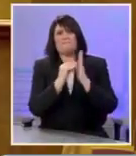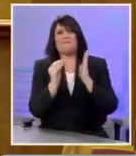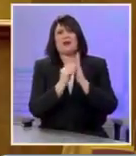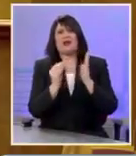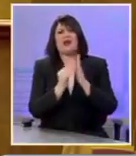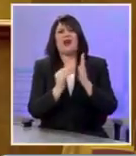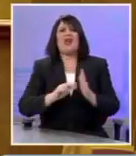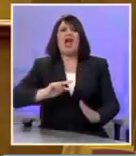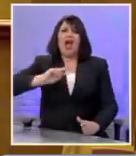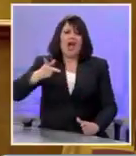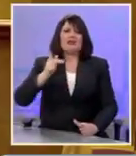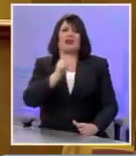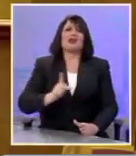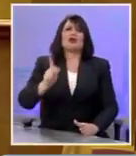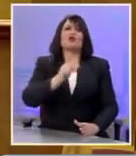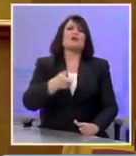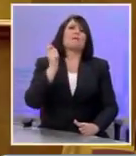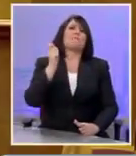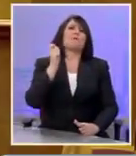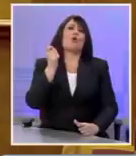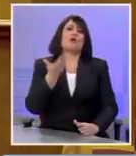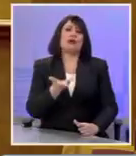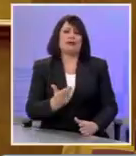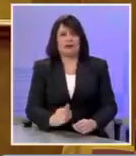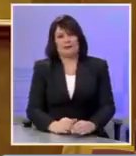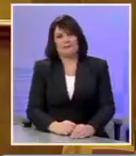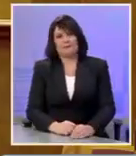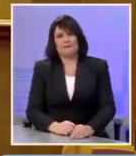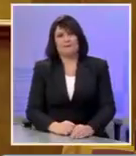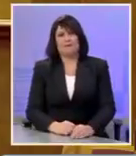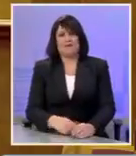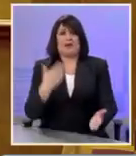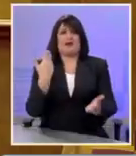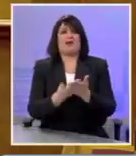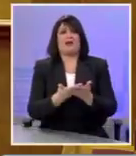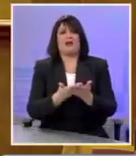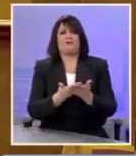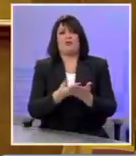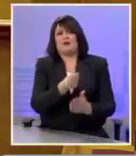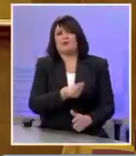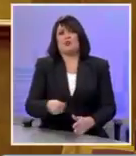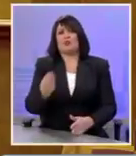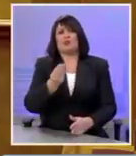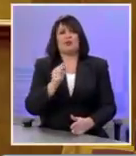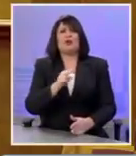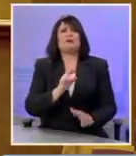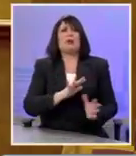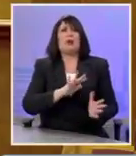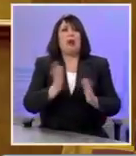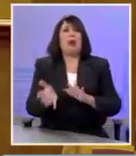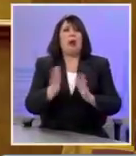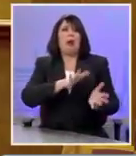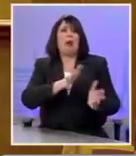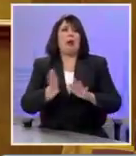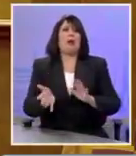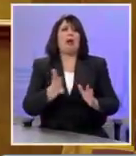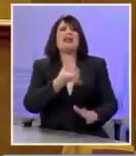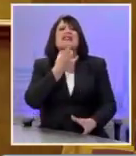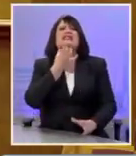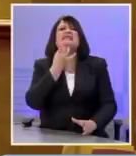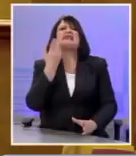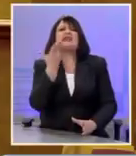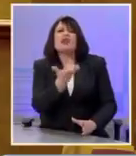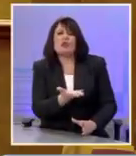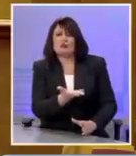της αντικοινωνικής τους πολιτικής. Είναι η πιο τρανή απόδειξη της ασυνέπειας και της αναλγησίας